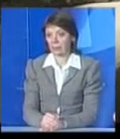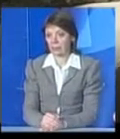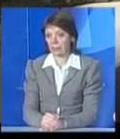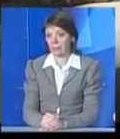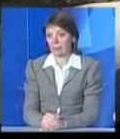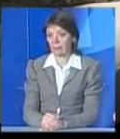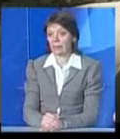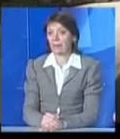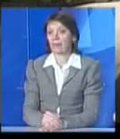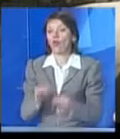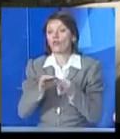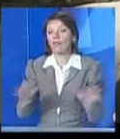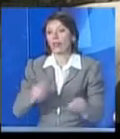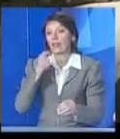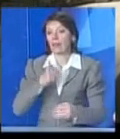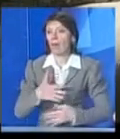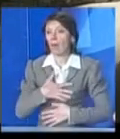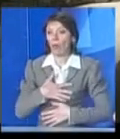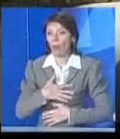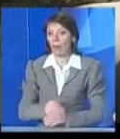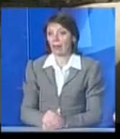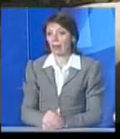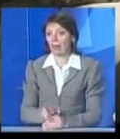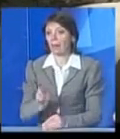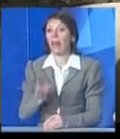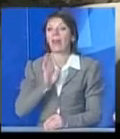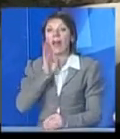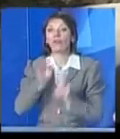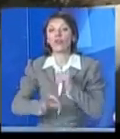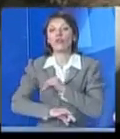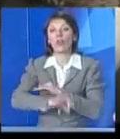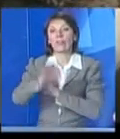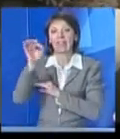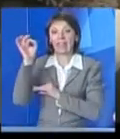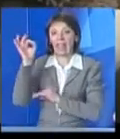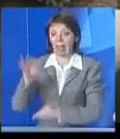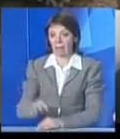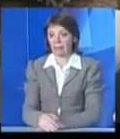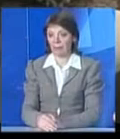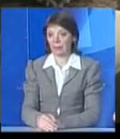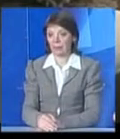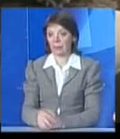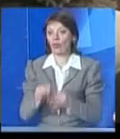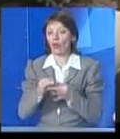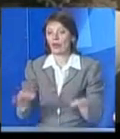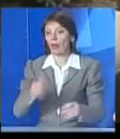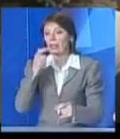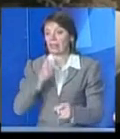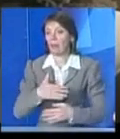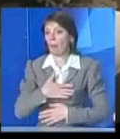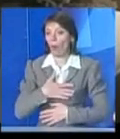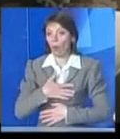Дозвольте себе полюбити, для нас сонце встає і сили додає. Дозвольте себе